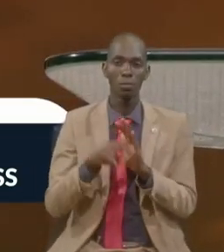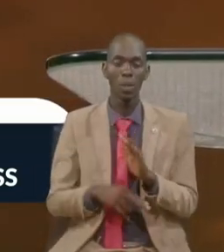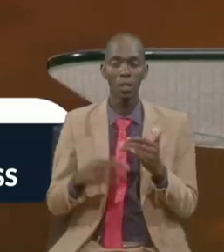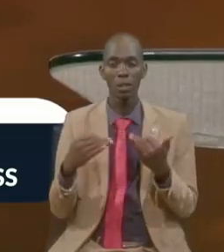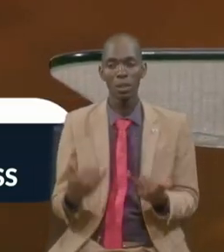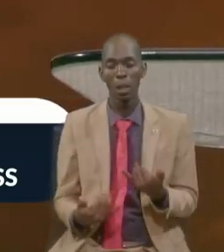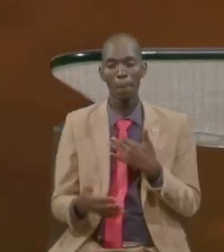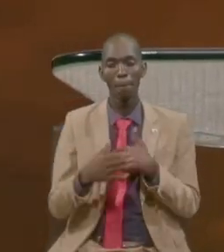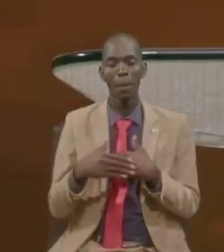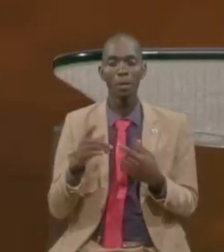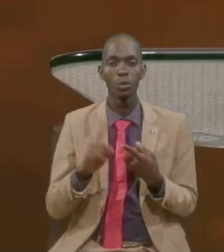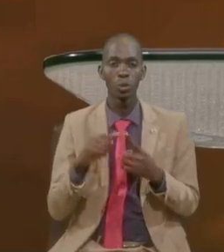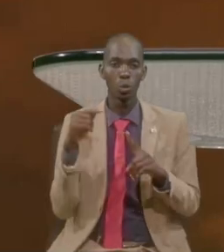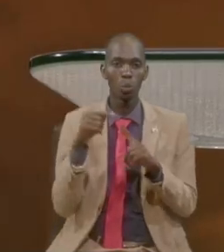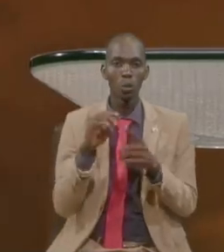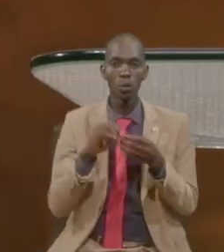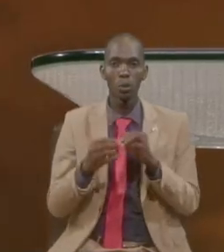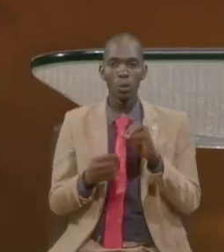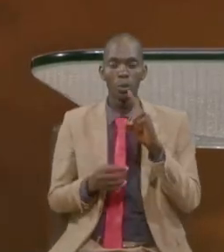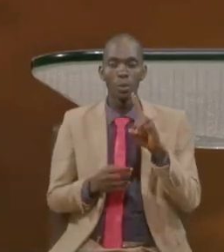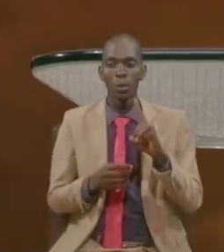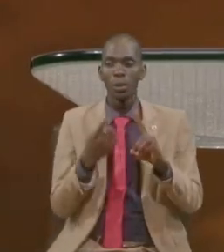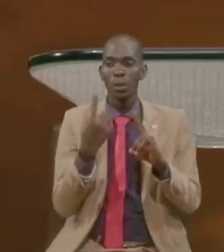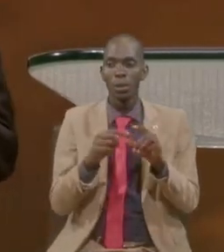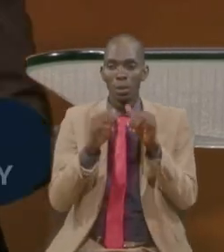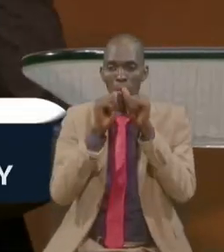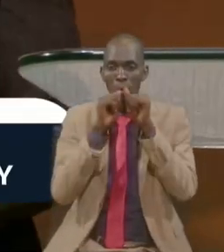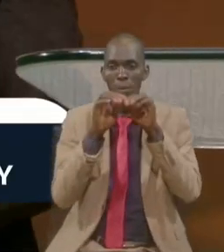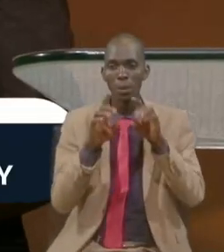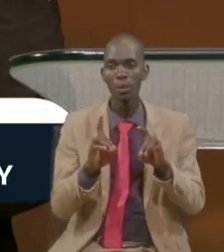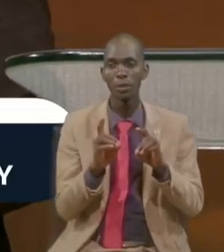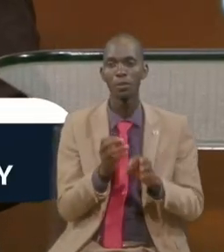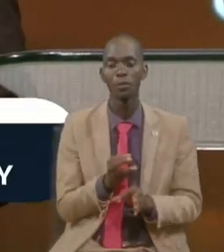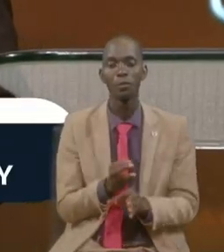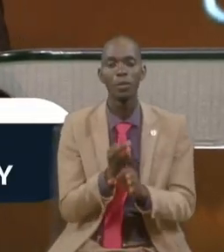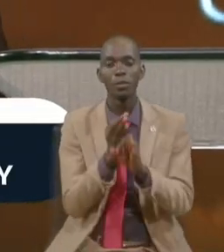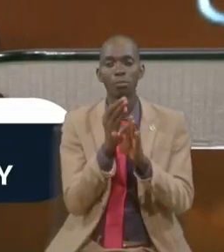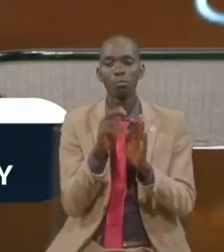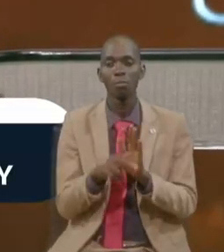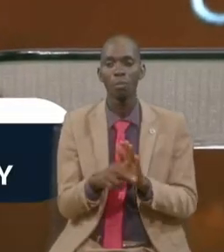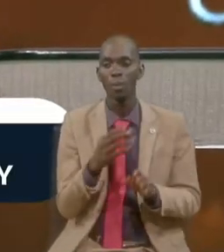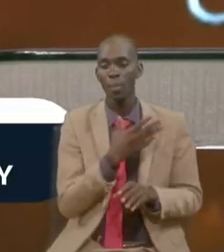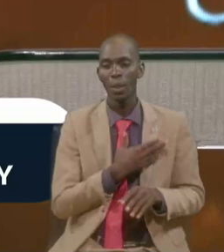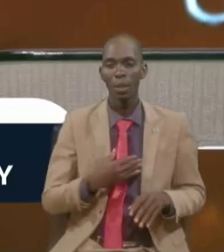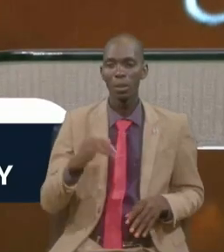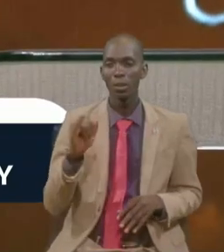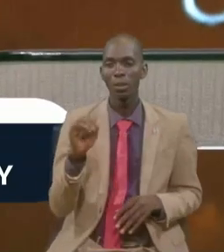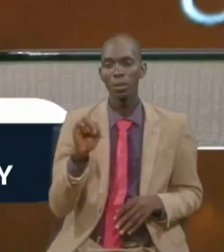piété. Allons au premier point ici. Nous allons voir la fidélité bénie